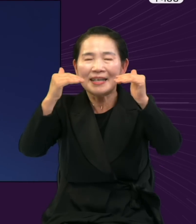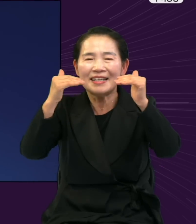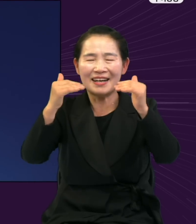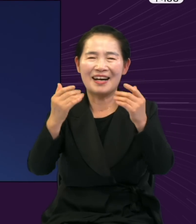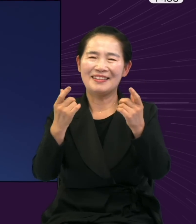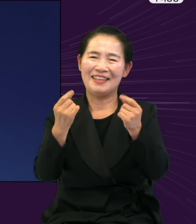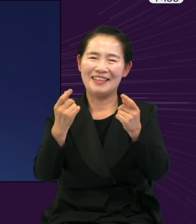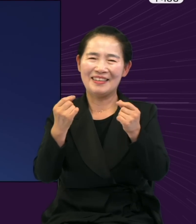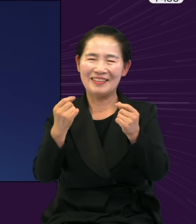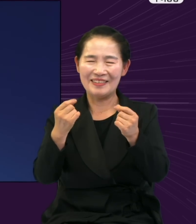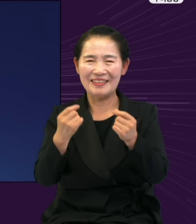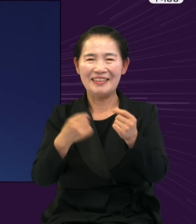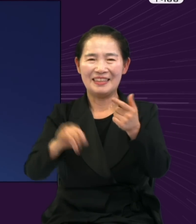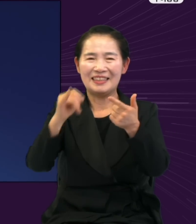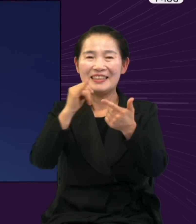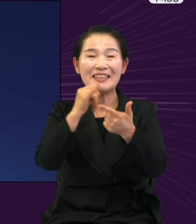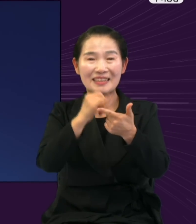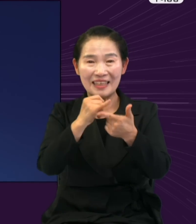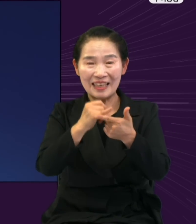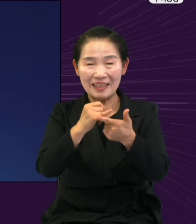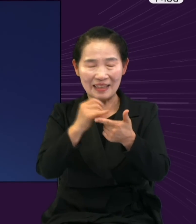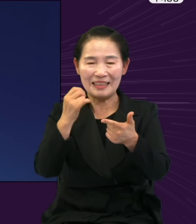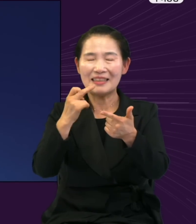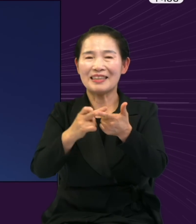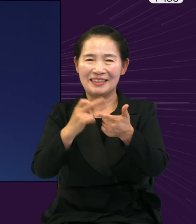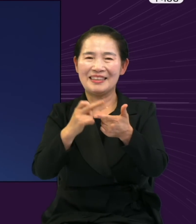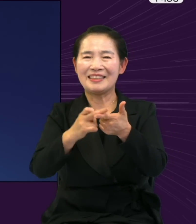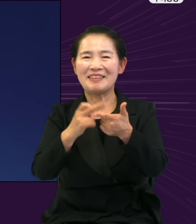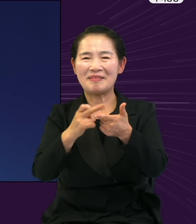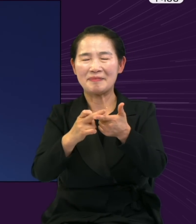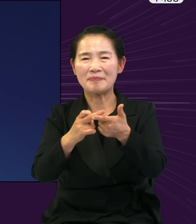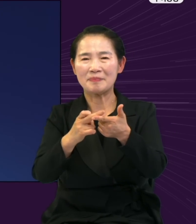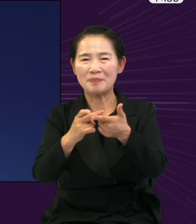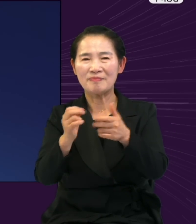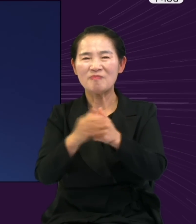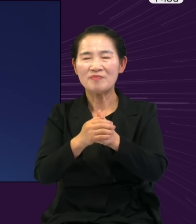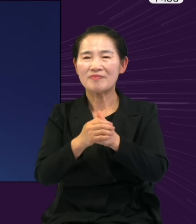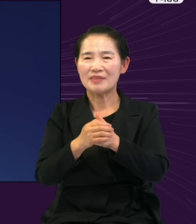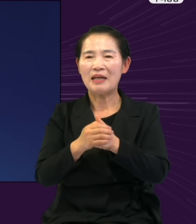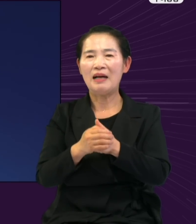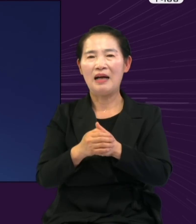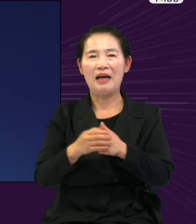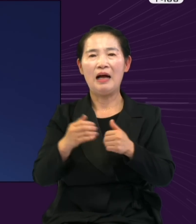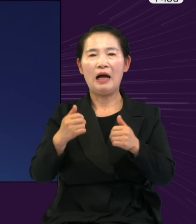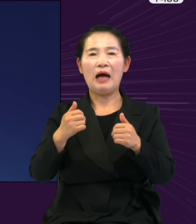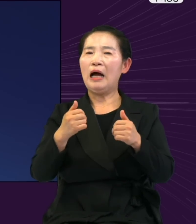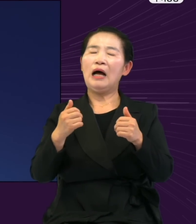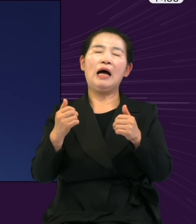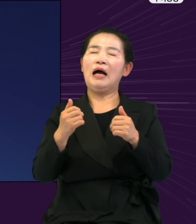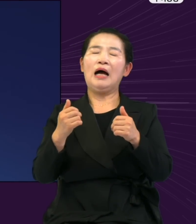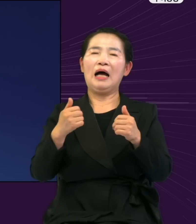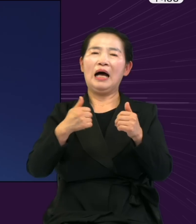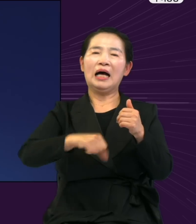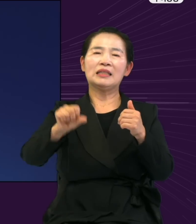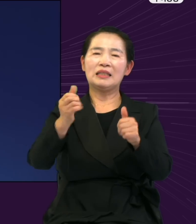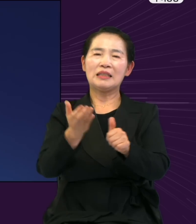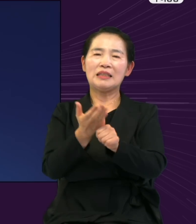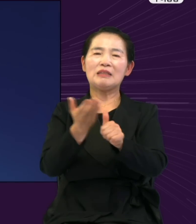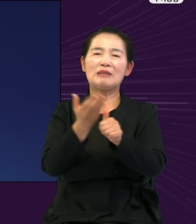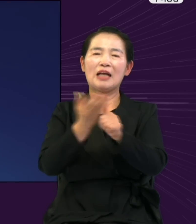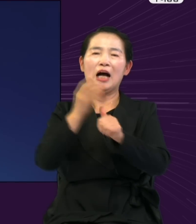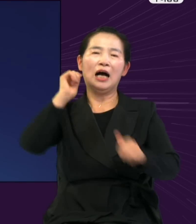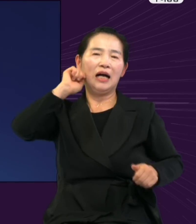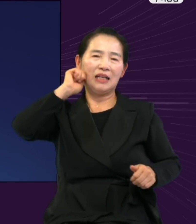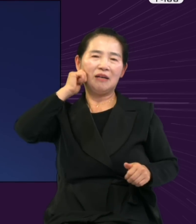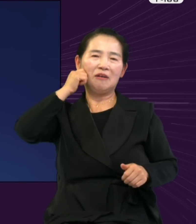둘째 아이는 남자아이입니다. 남자아는 키우기가 어려워요. 지금도 어려워요.